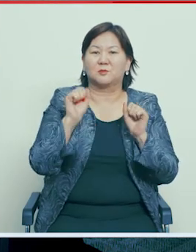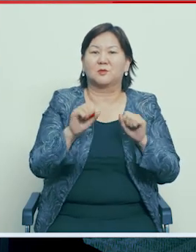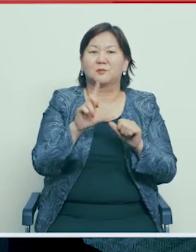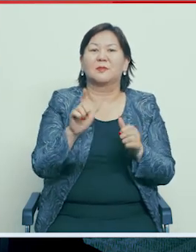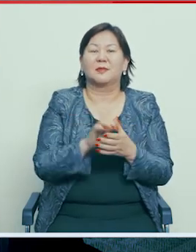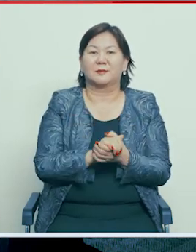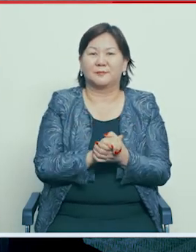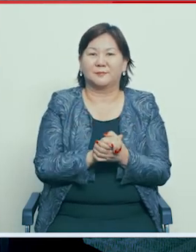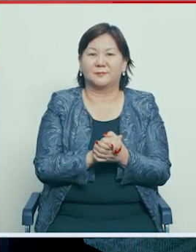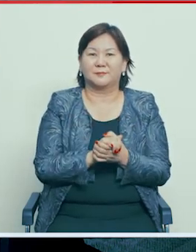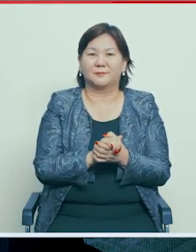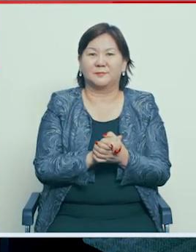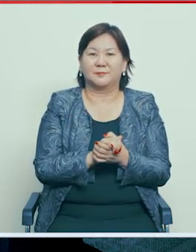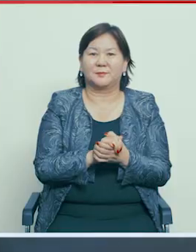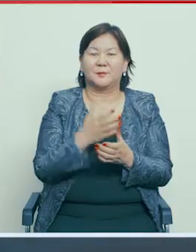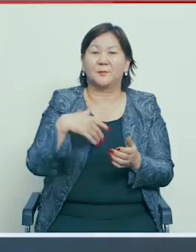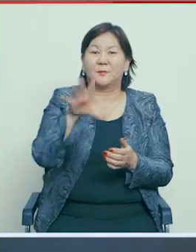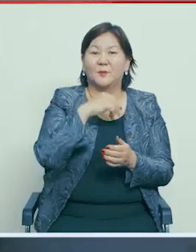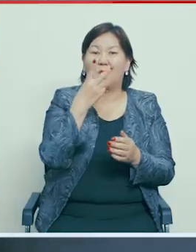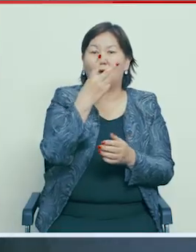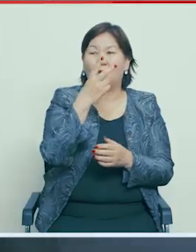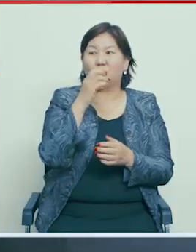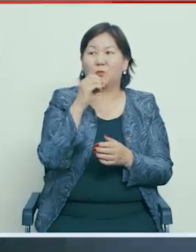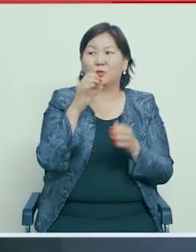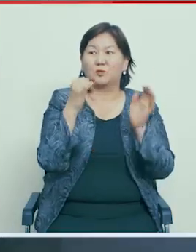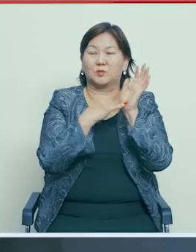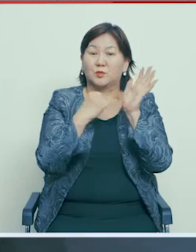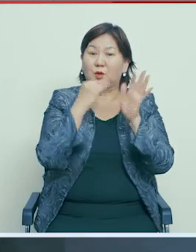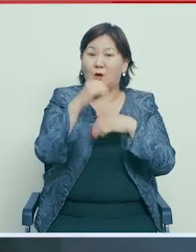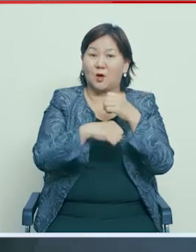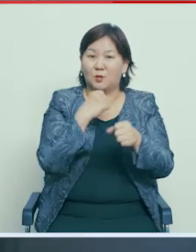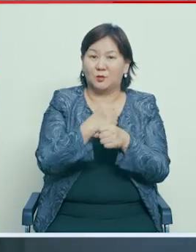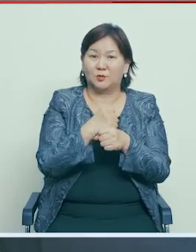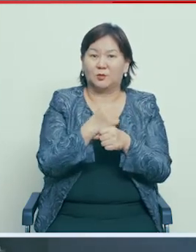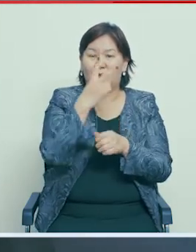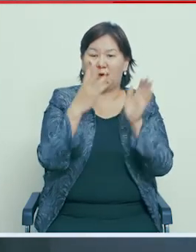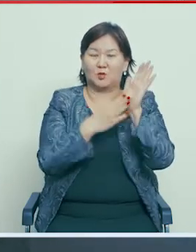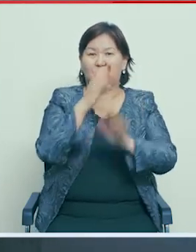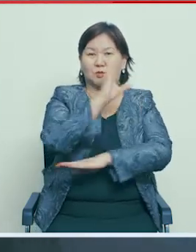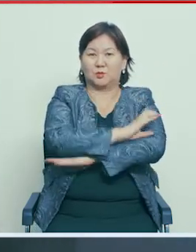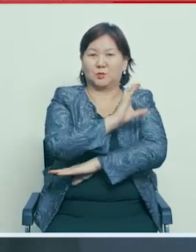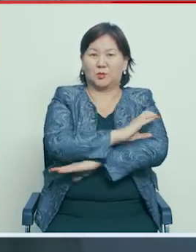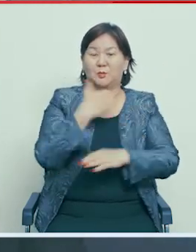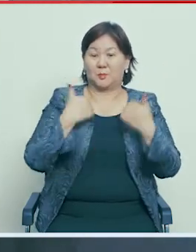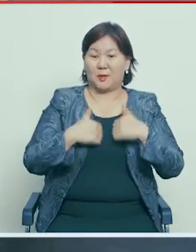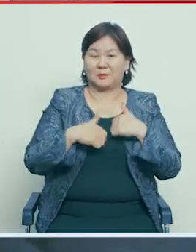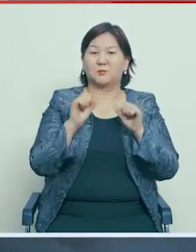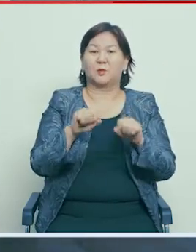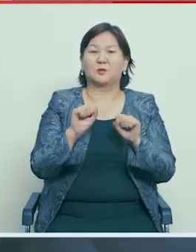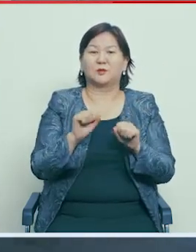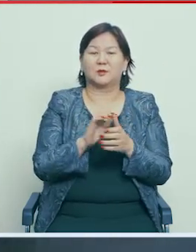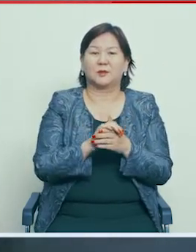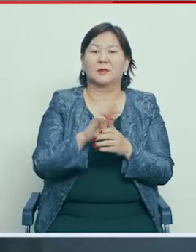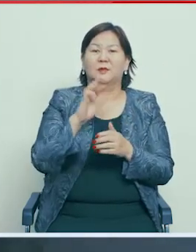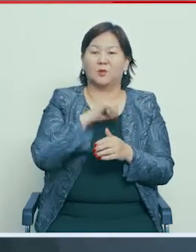эхэлсэн. Би 2006 онд 29 дугаар сургуульд багш болсон.